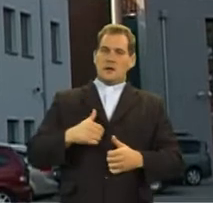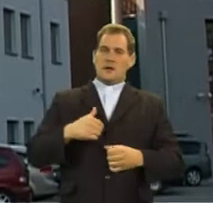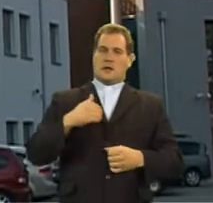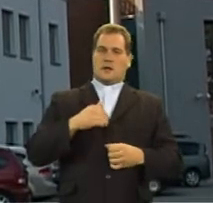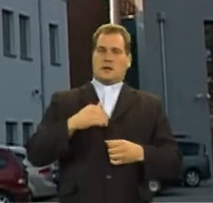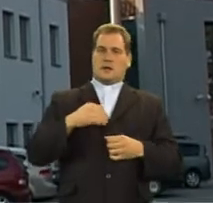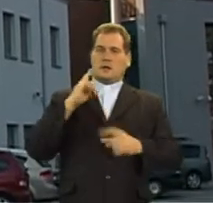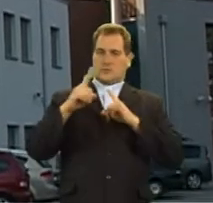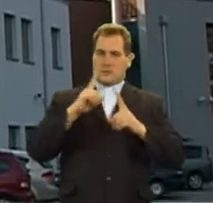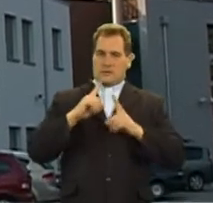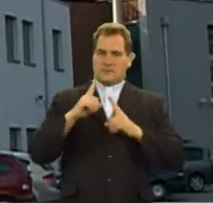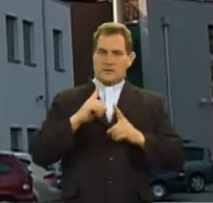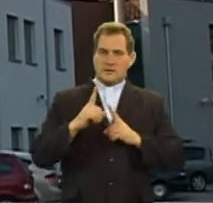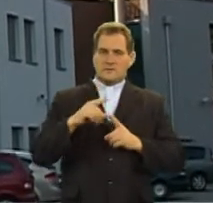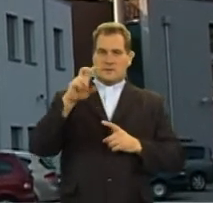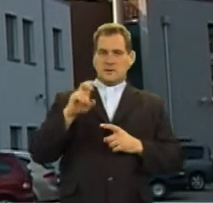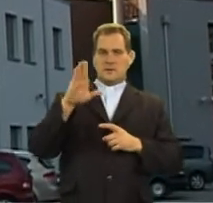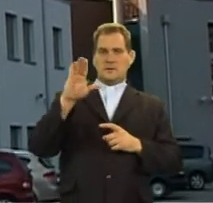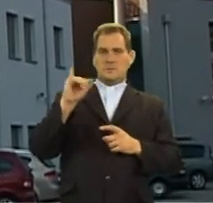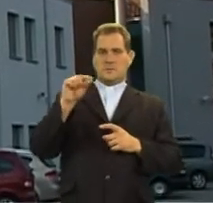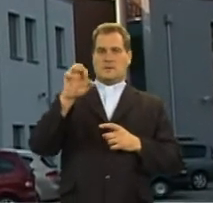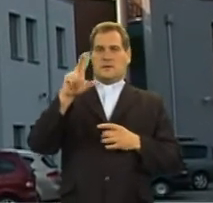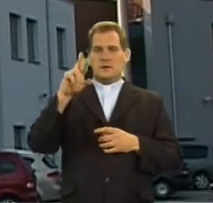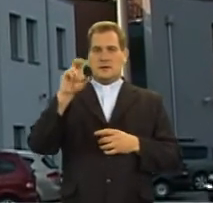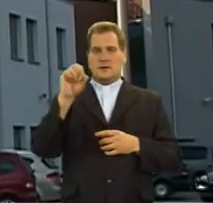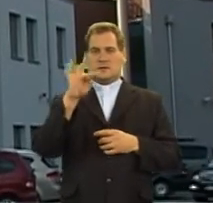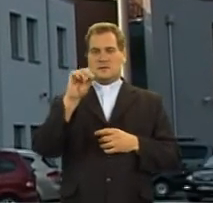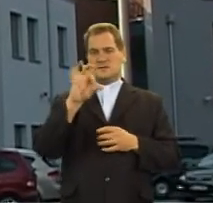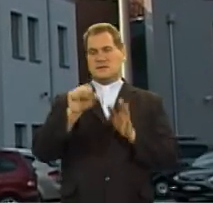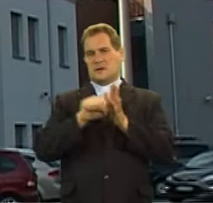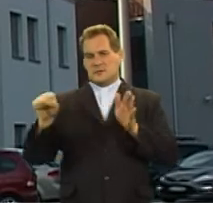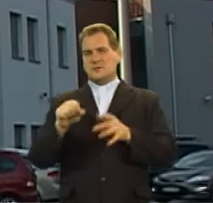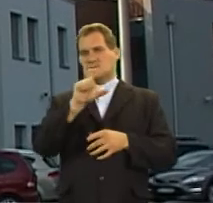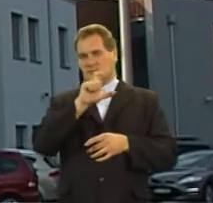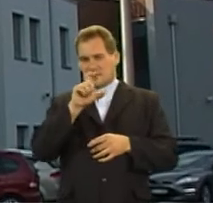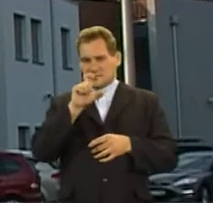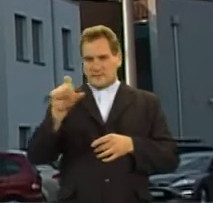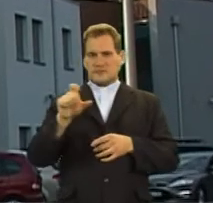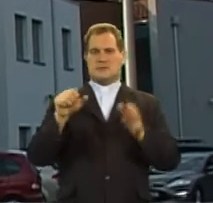Rzemieślniczej 33 w każdy czwartek od godziny 16 do 18.